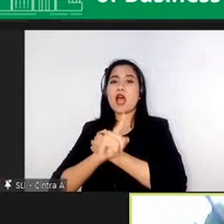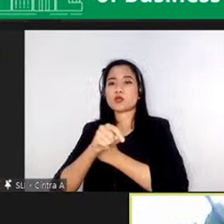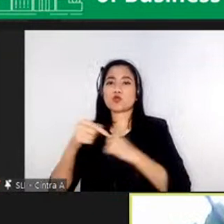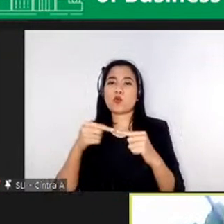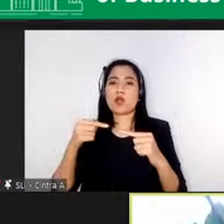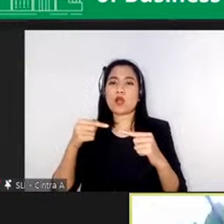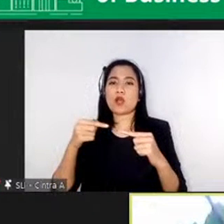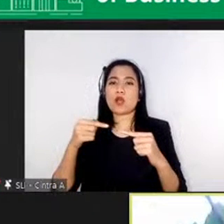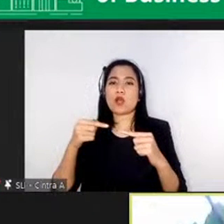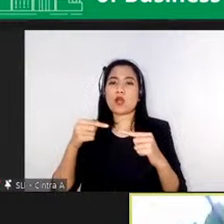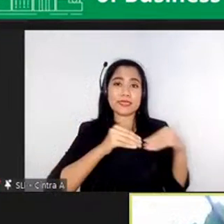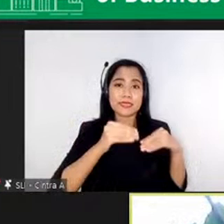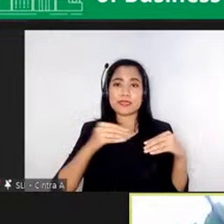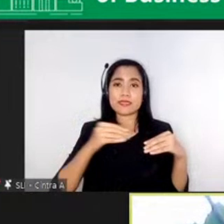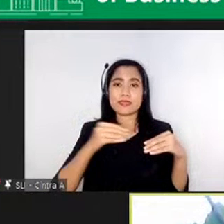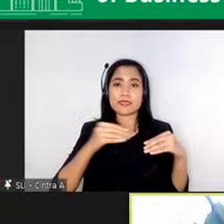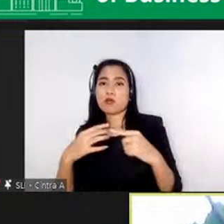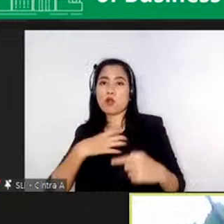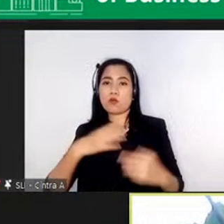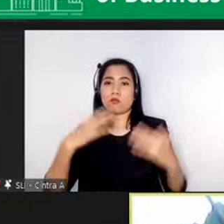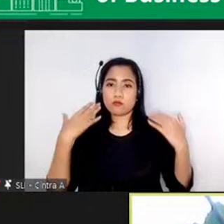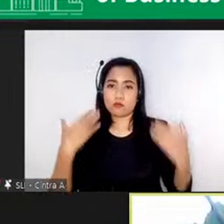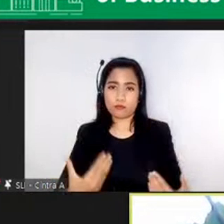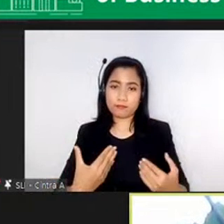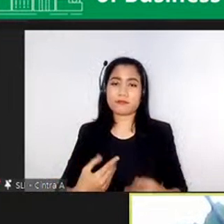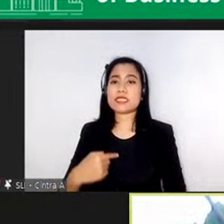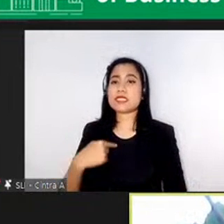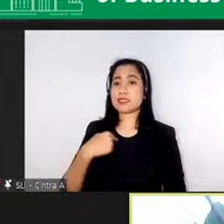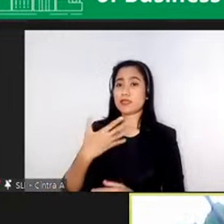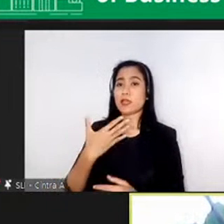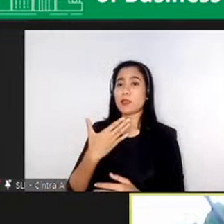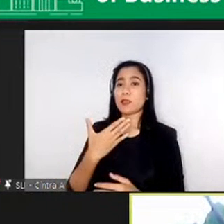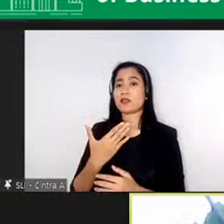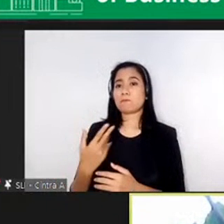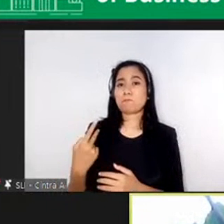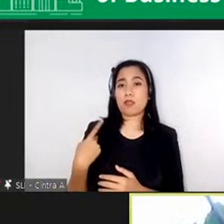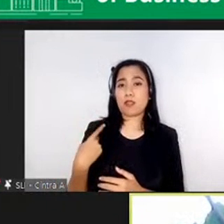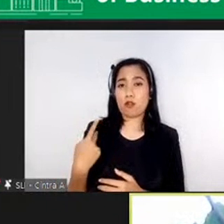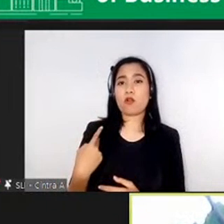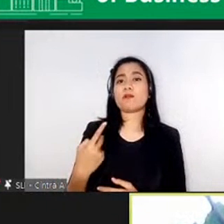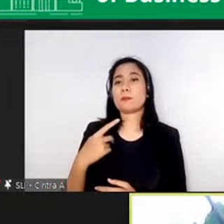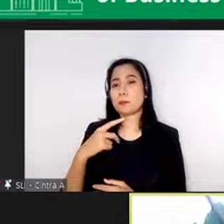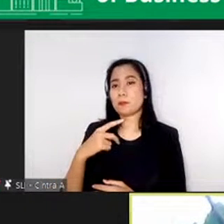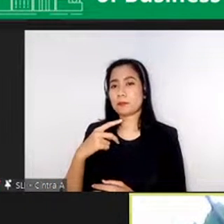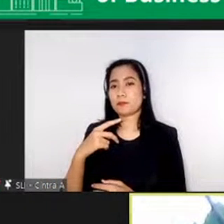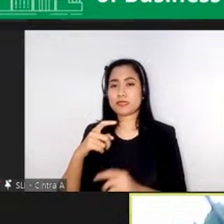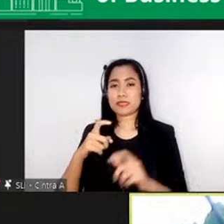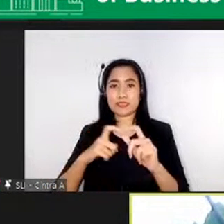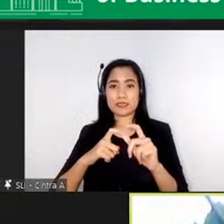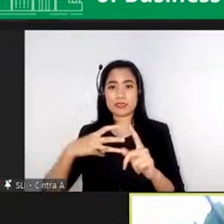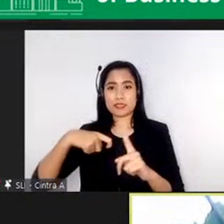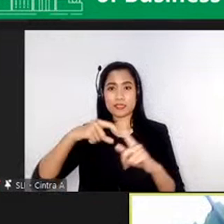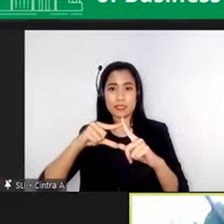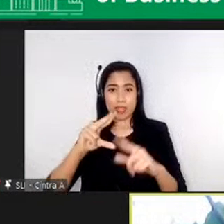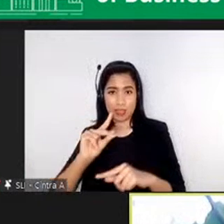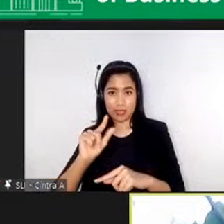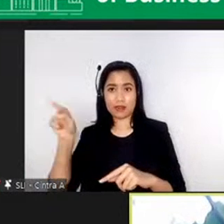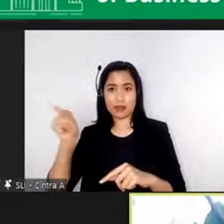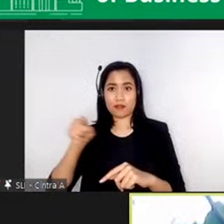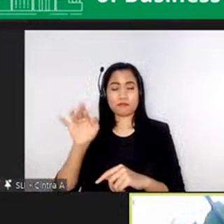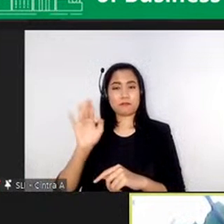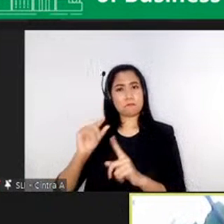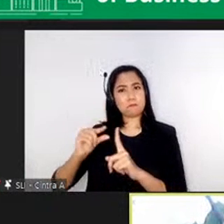ini Eh saya minta nanti Eh siapa Mbak Sekar untuk menampilkan slide